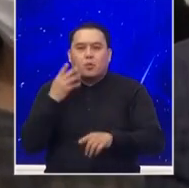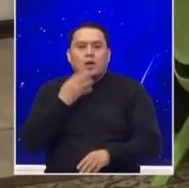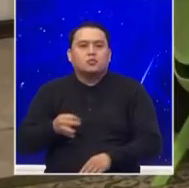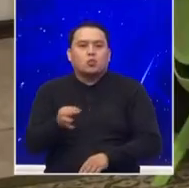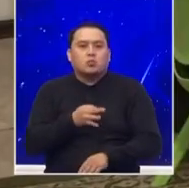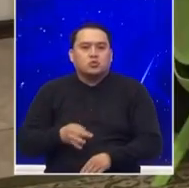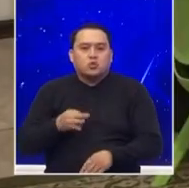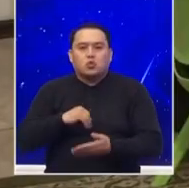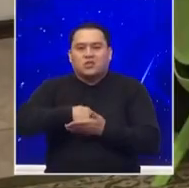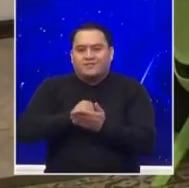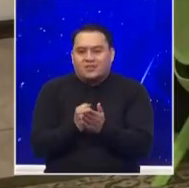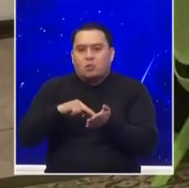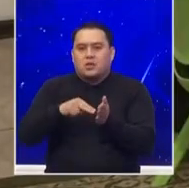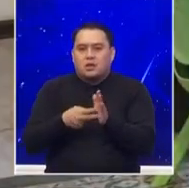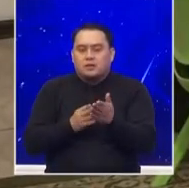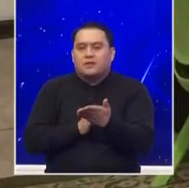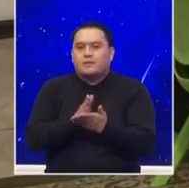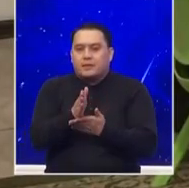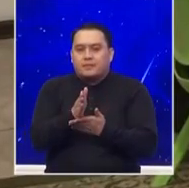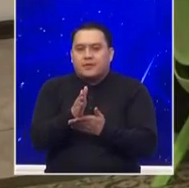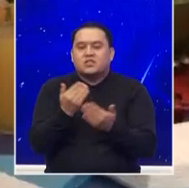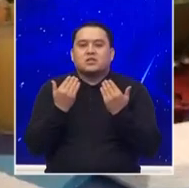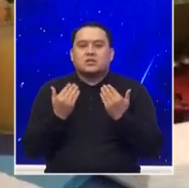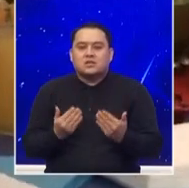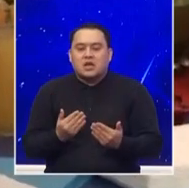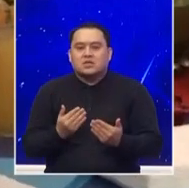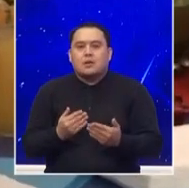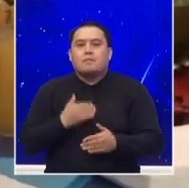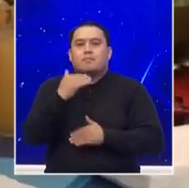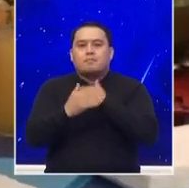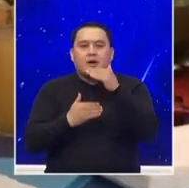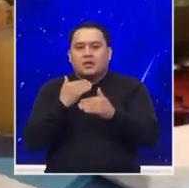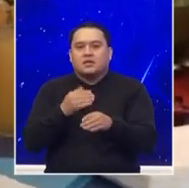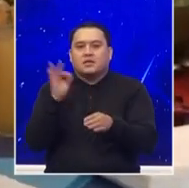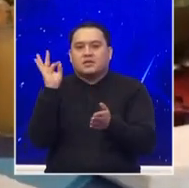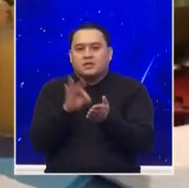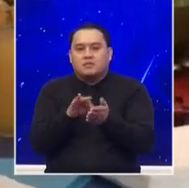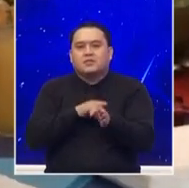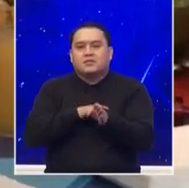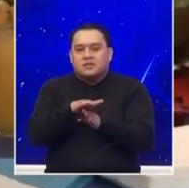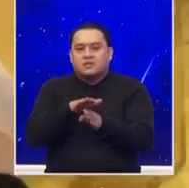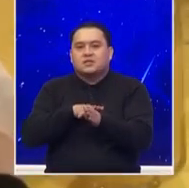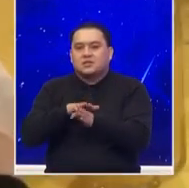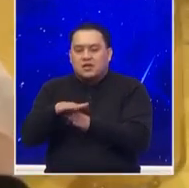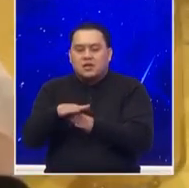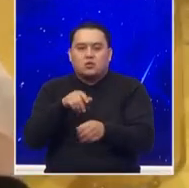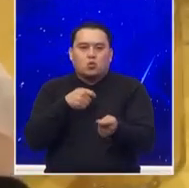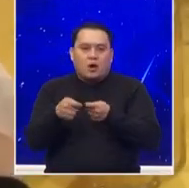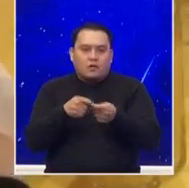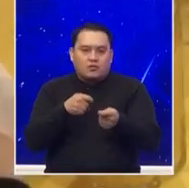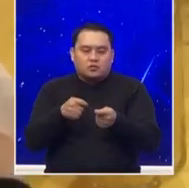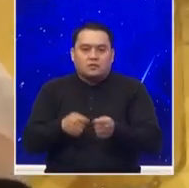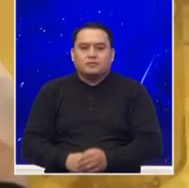Алматинской области уже утвержден план в этом направлении. В настоящее время поэтапно выполняются цели и задачи, поставленные руководством